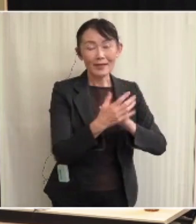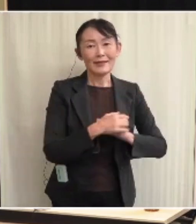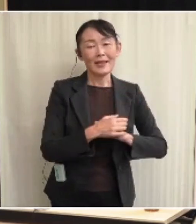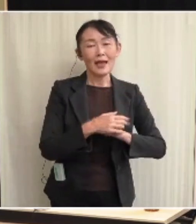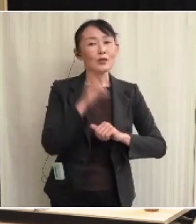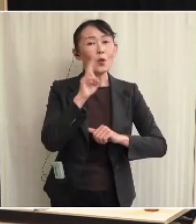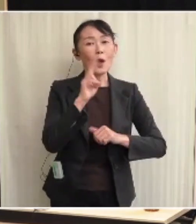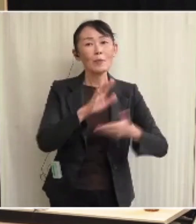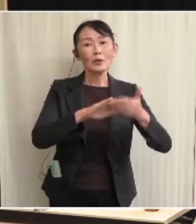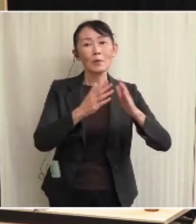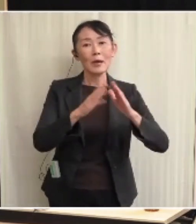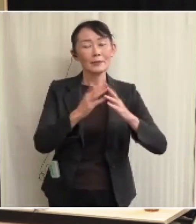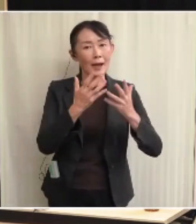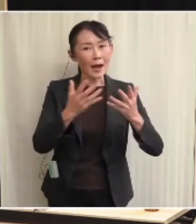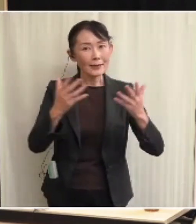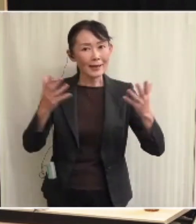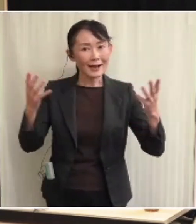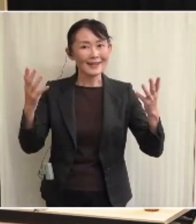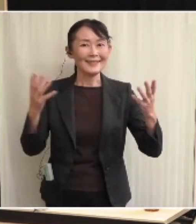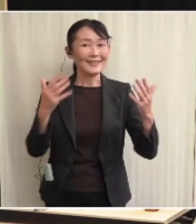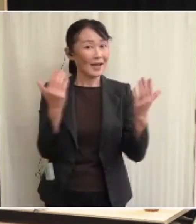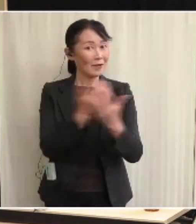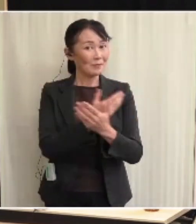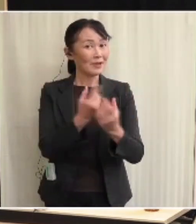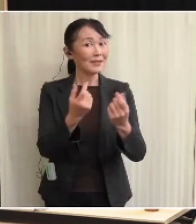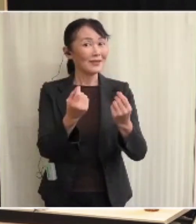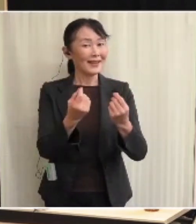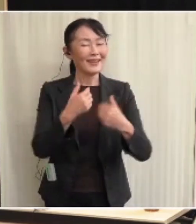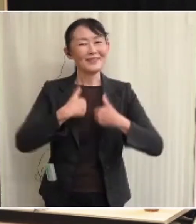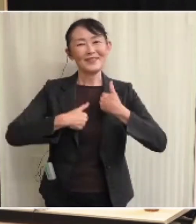変わっていくことを間近に見られて嬉しいなと思っております。